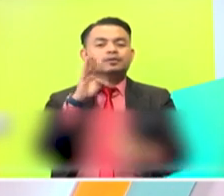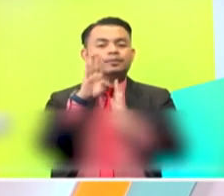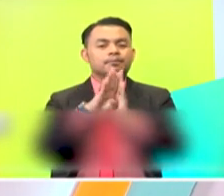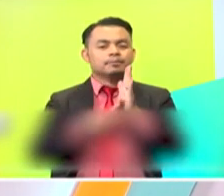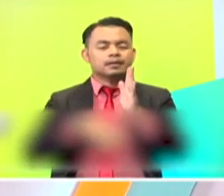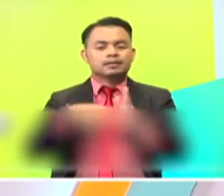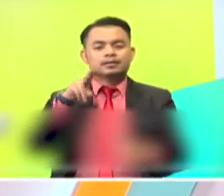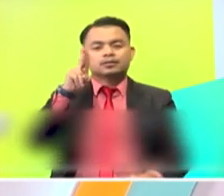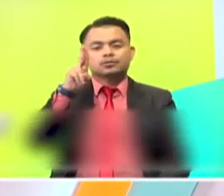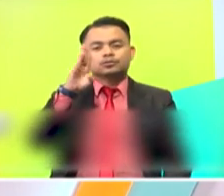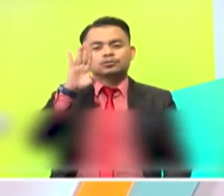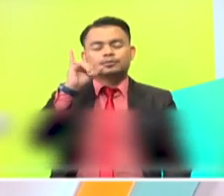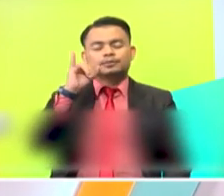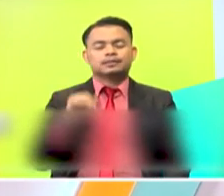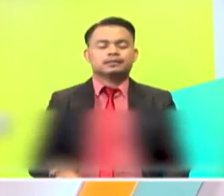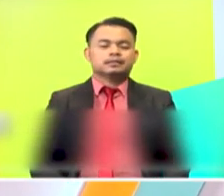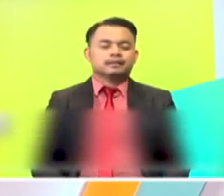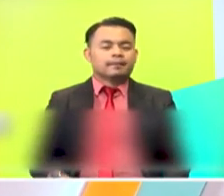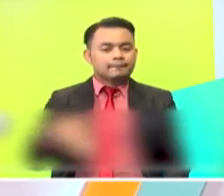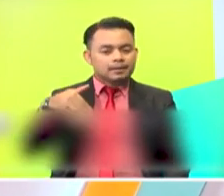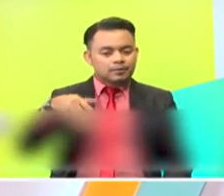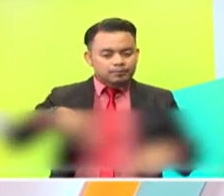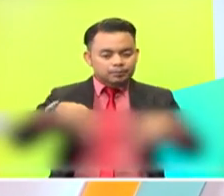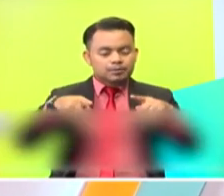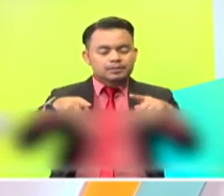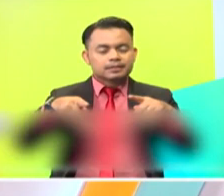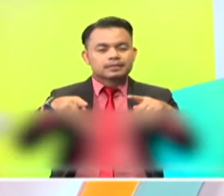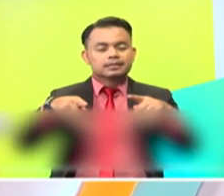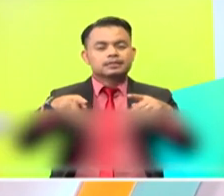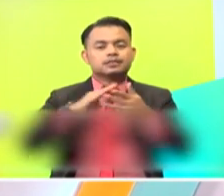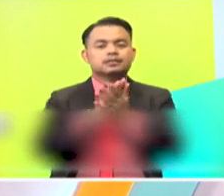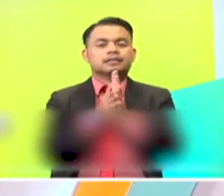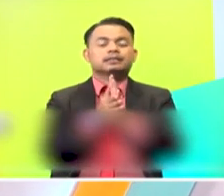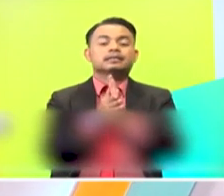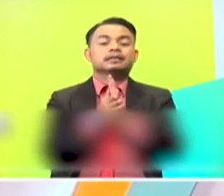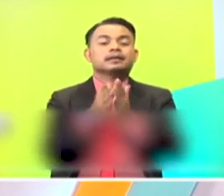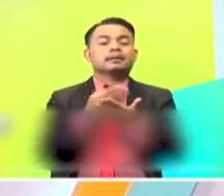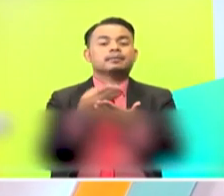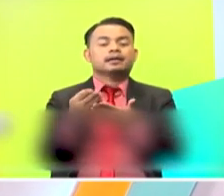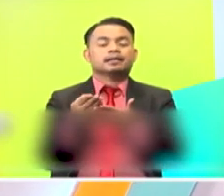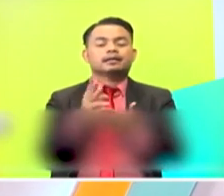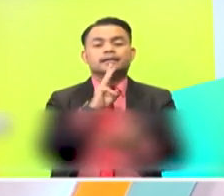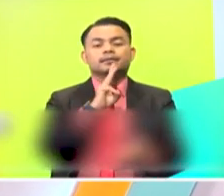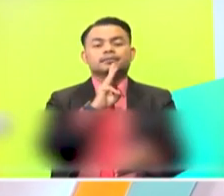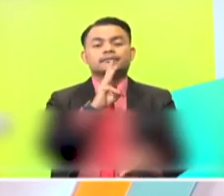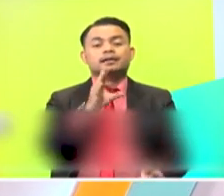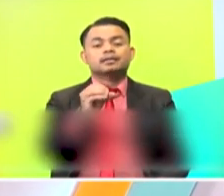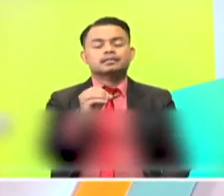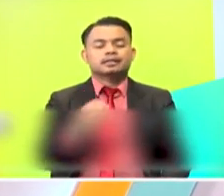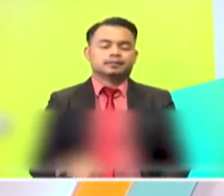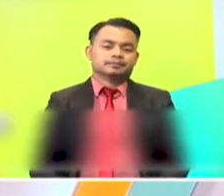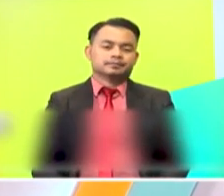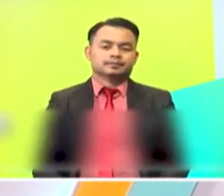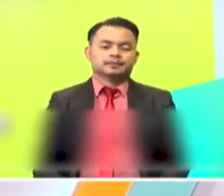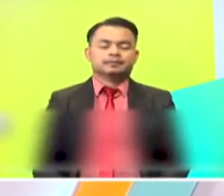sayur yang belum diproses adalah bahan basah ubahan basah kicing hubairah baru